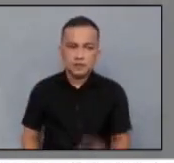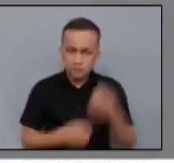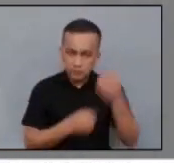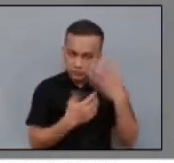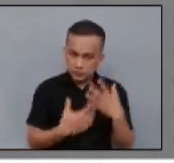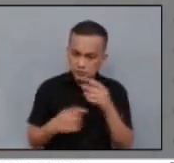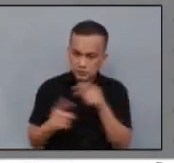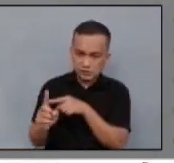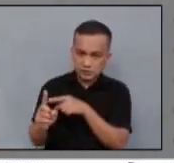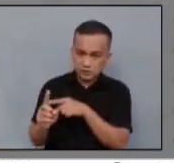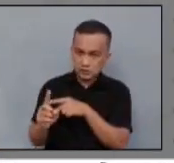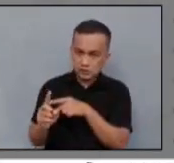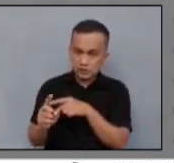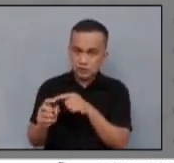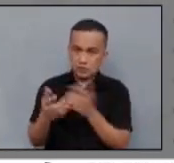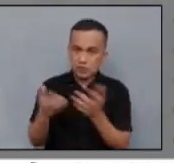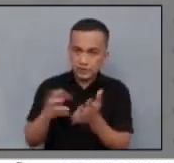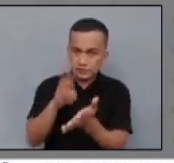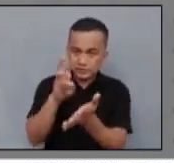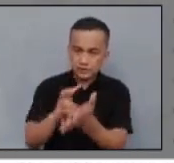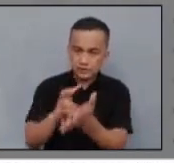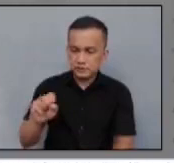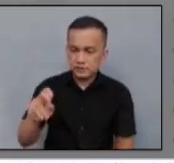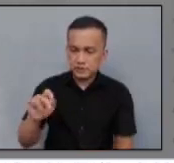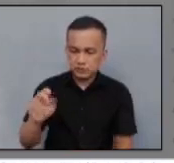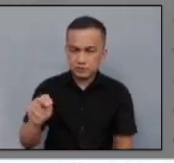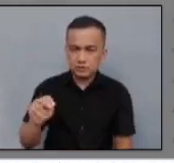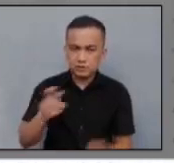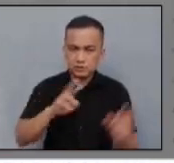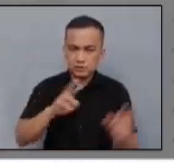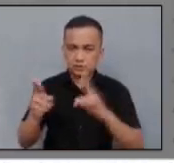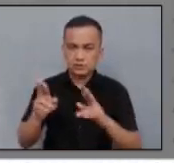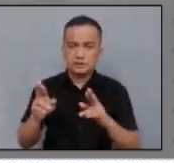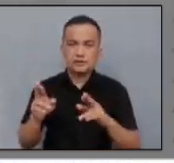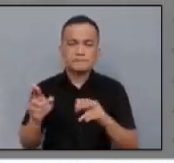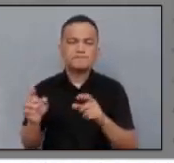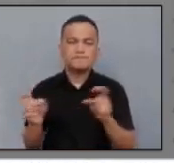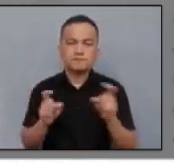impormasyon kaugnay sa kinaroroonan ni Sison kaya ikinasa ang operasyon.